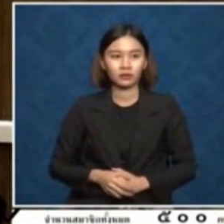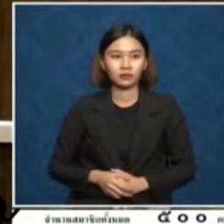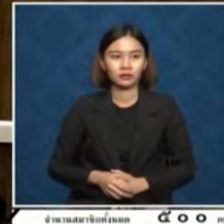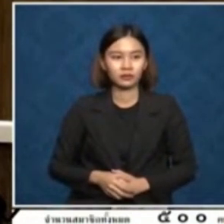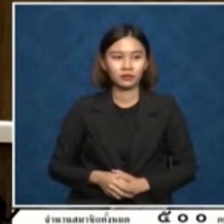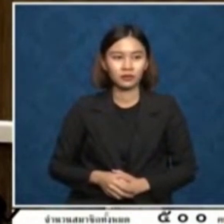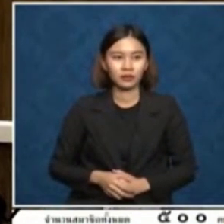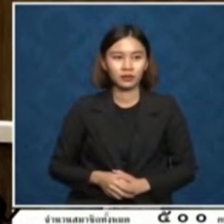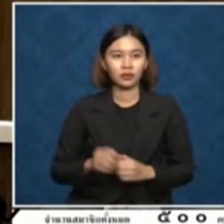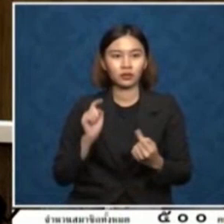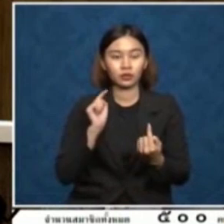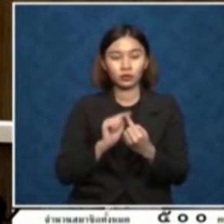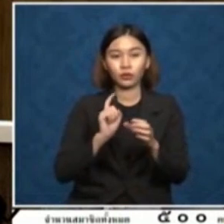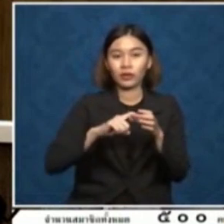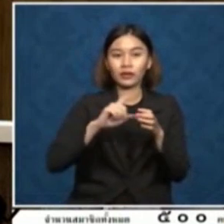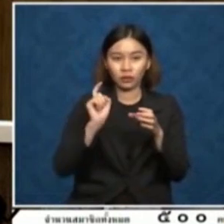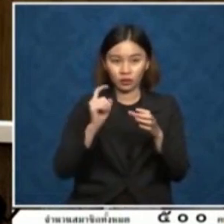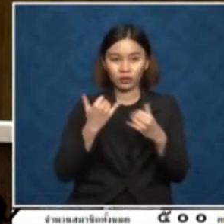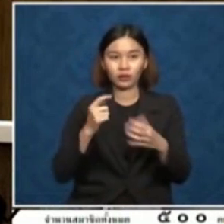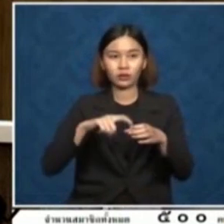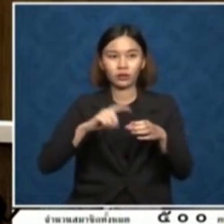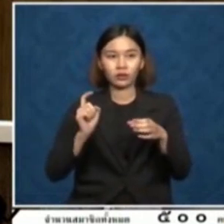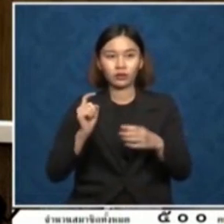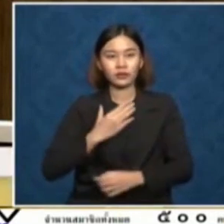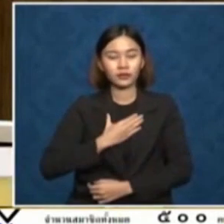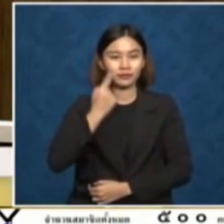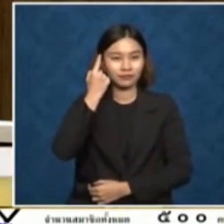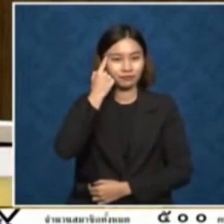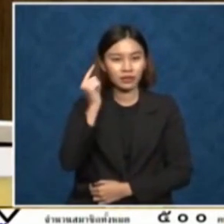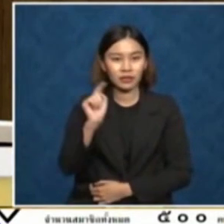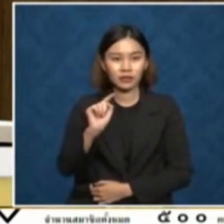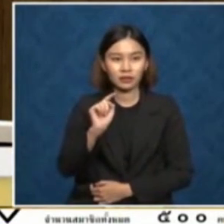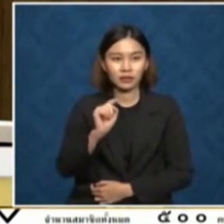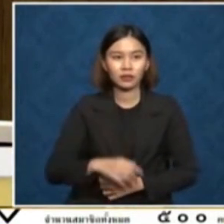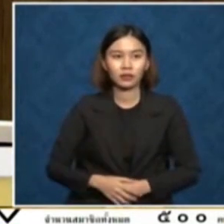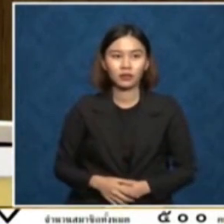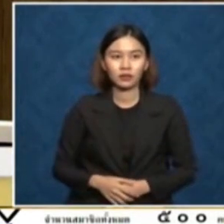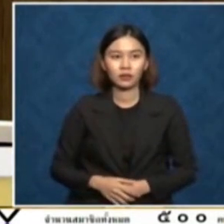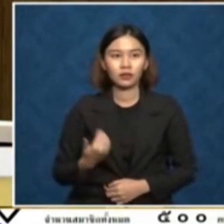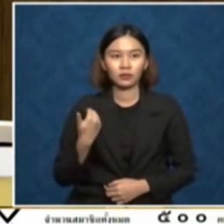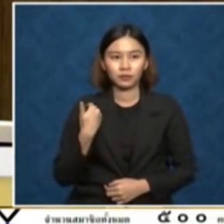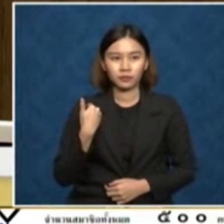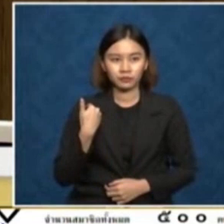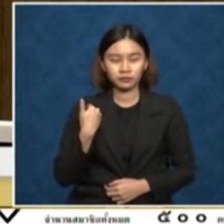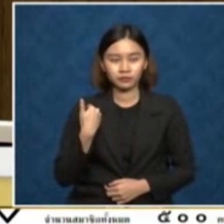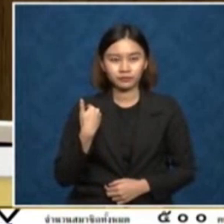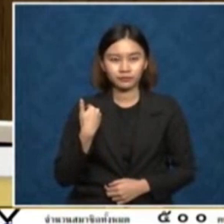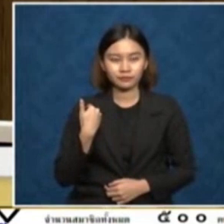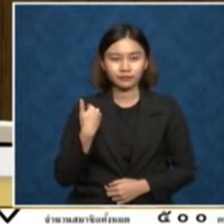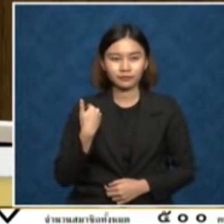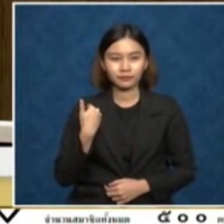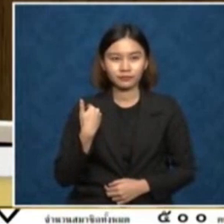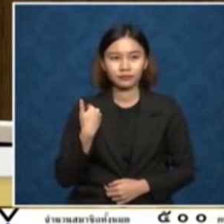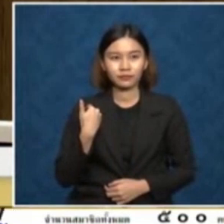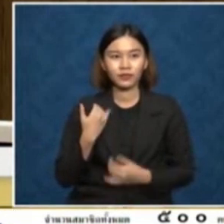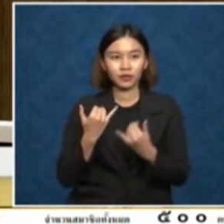ในเรื่องของการให้ถอนไปก่อนนะคะคือจริงๆท่านคิดว่าเรื่องเนี้ยได้มีเ